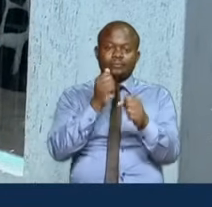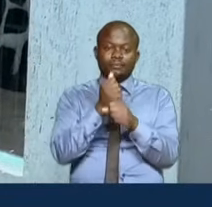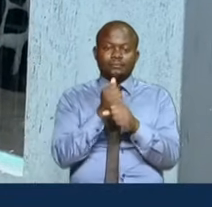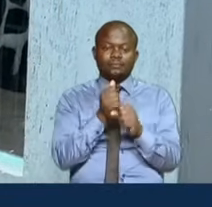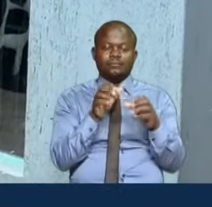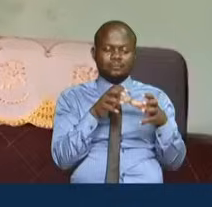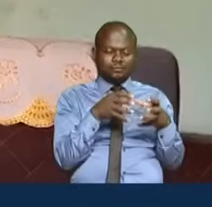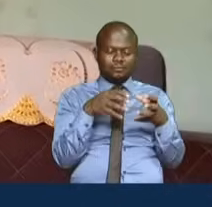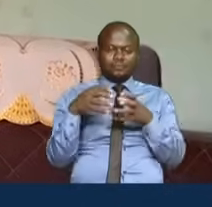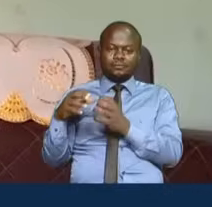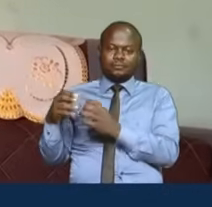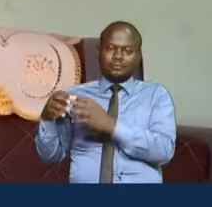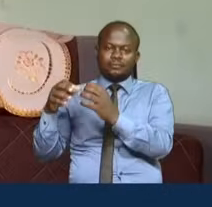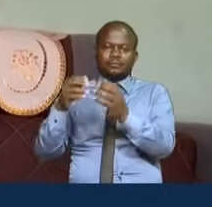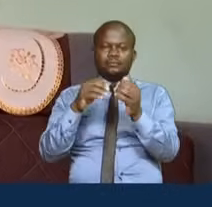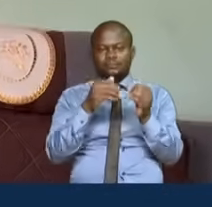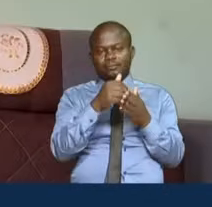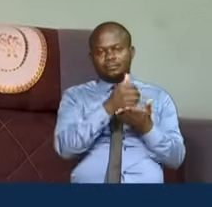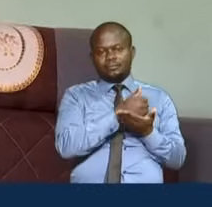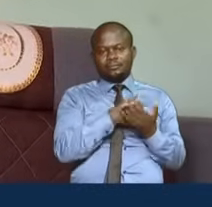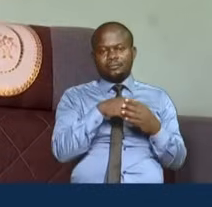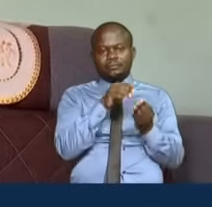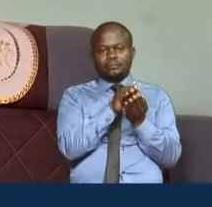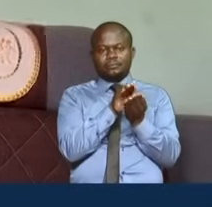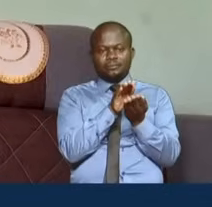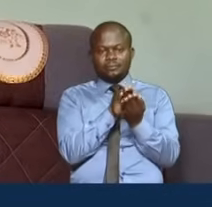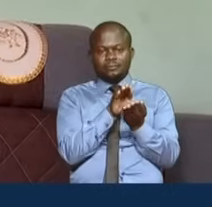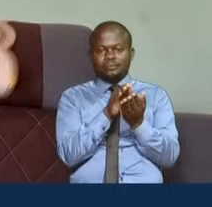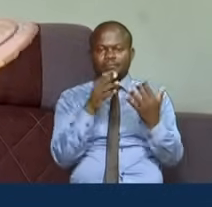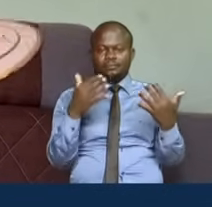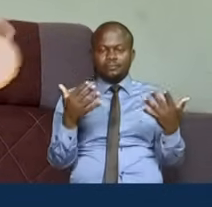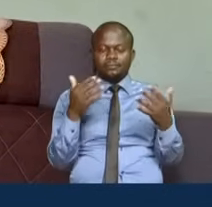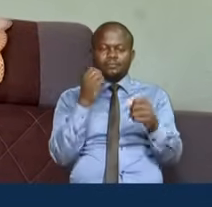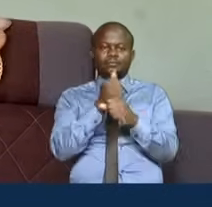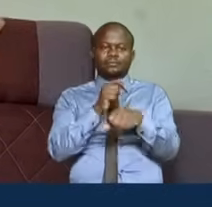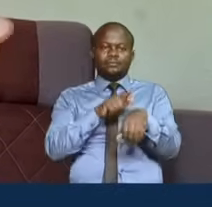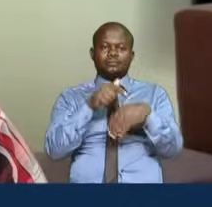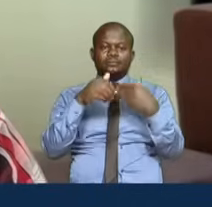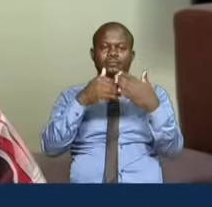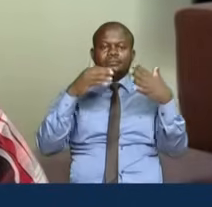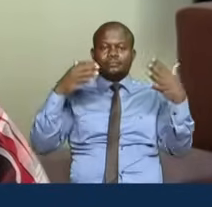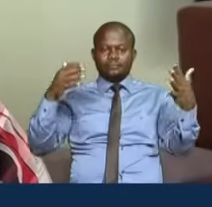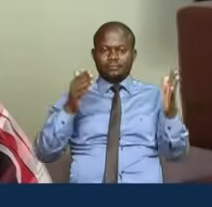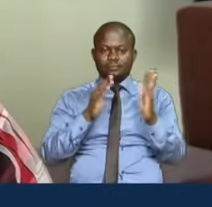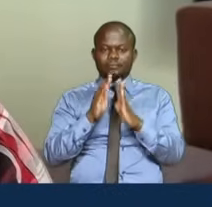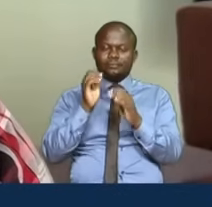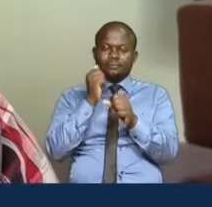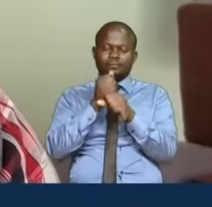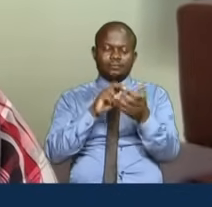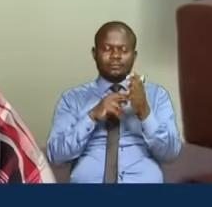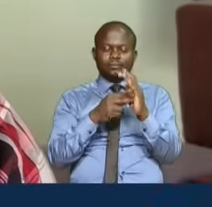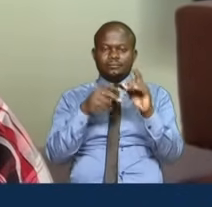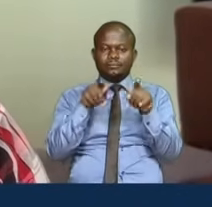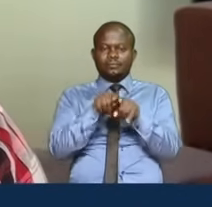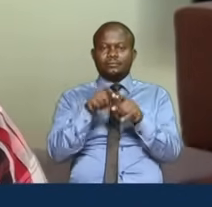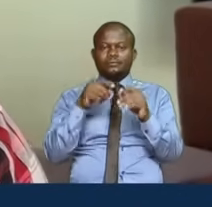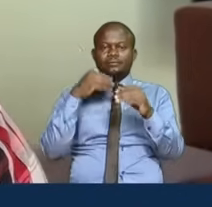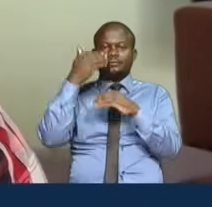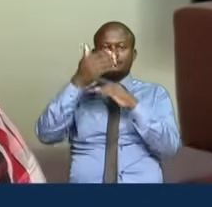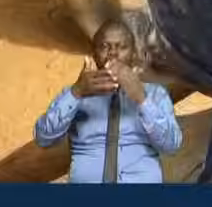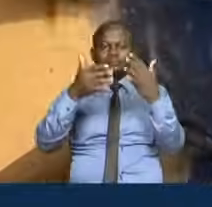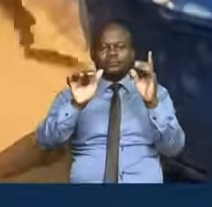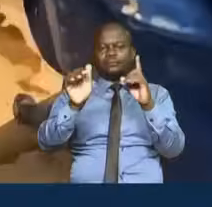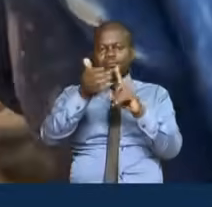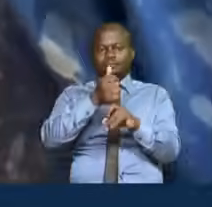twimina nk'iyo matsinda nkizigama kuri banke nkora igihe kirekire nteganya kuzakora umushinga nk'uyu nguyu birangira